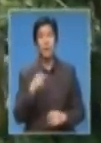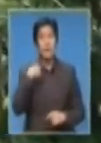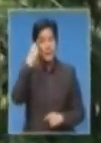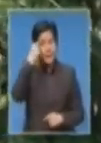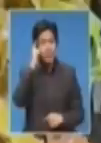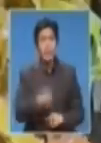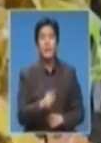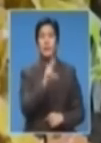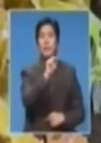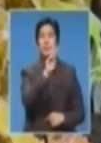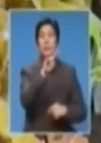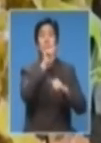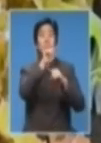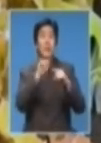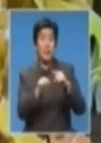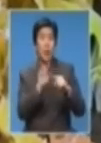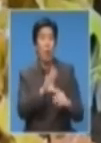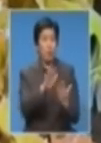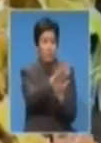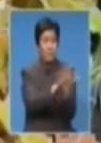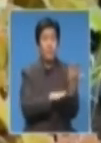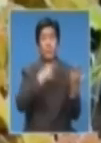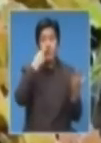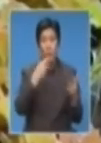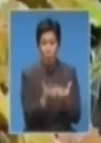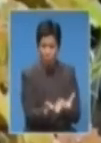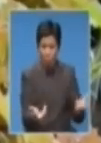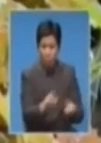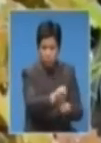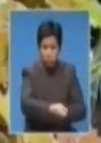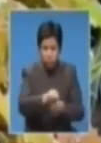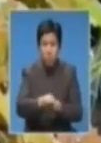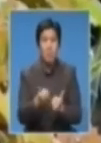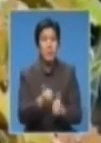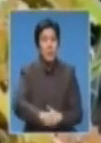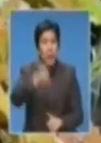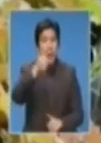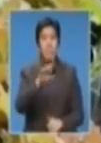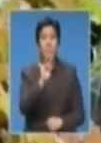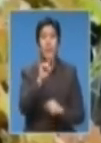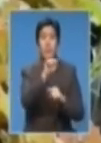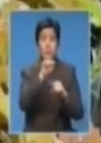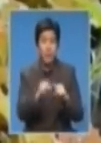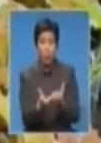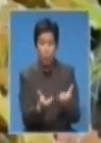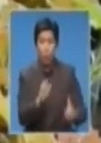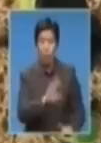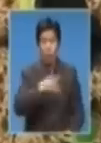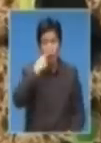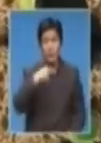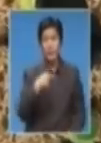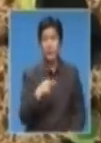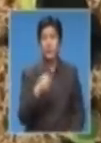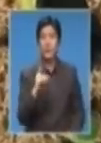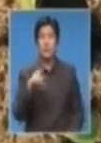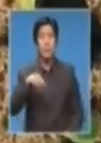วนประชากรทั้งหมดนะแต่ผลผลิตที่เกิดขึ้นนั้นคิดเป็นมูลค่าเพียง 8% ของผลิตภัณฑ์มวลรวมในประเทศหรือ GDP เท่านั้นนะครับแสด